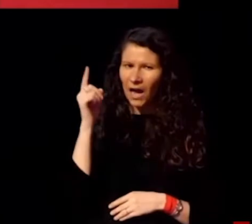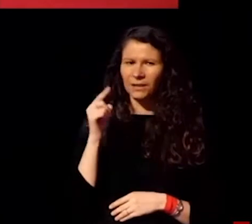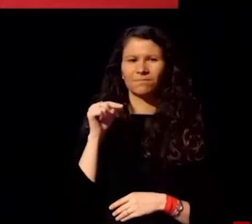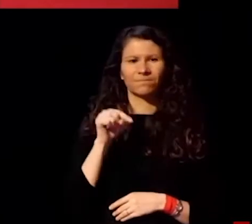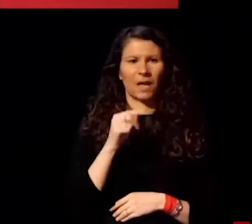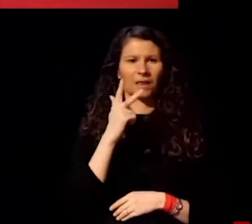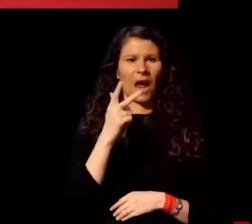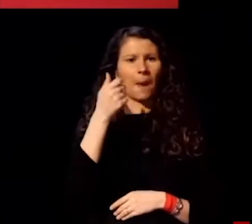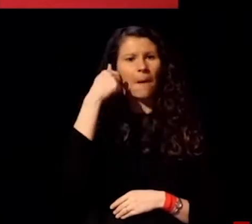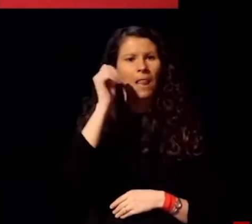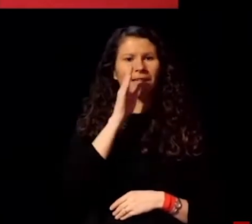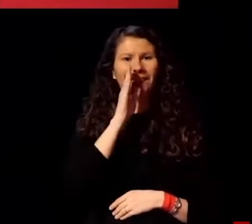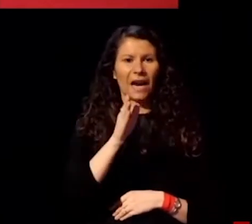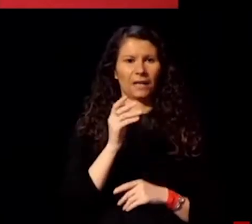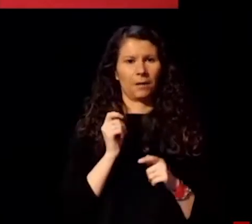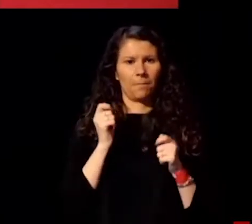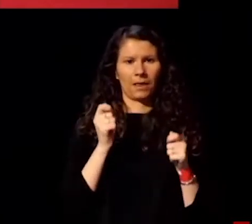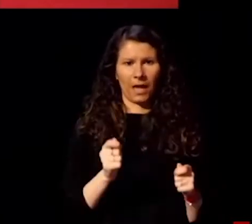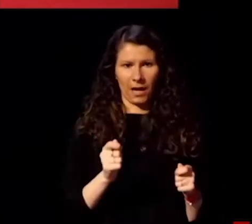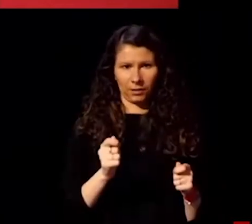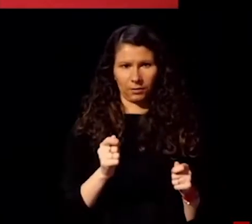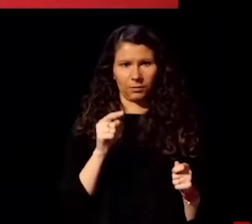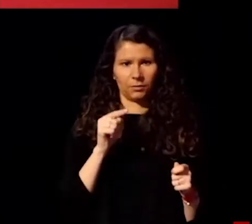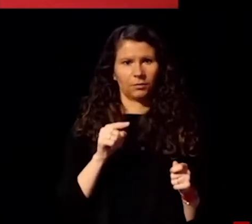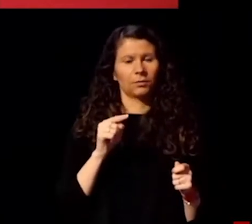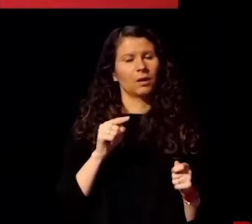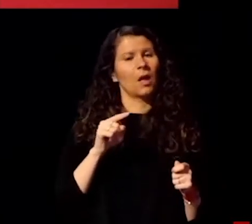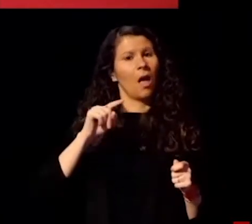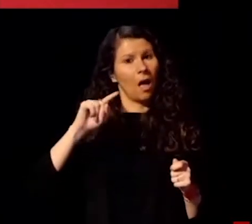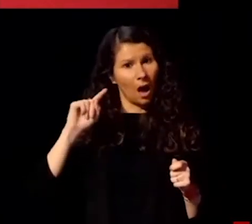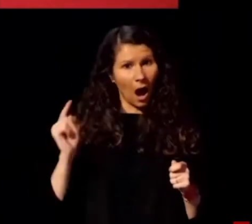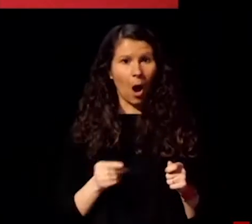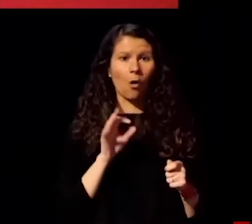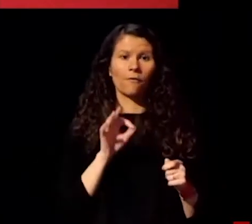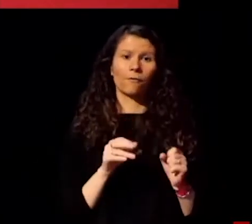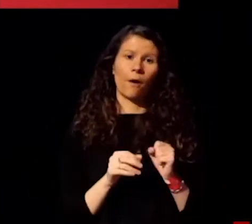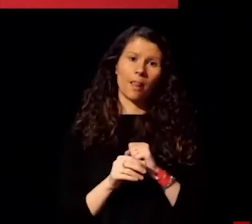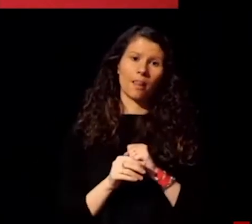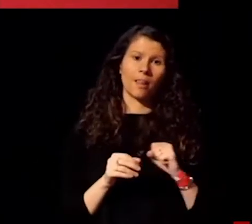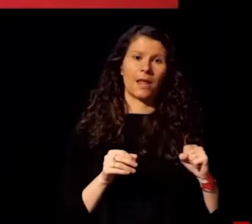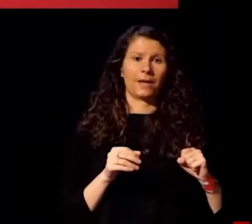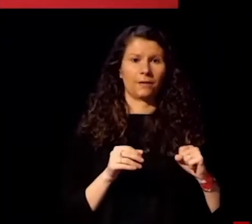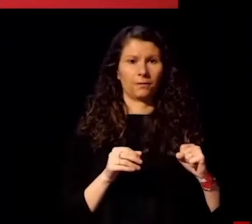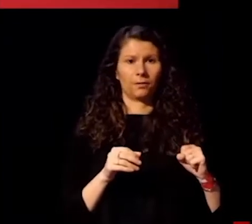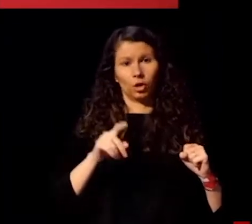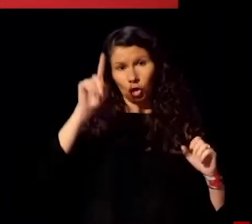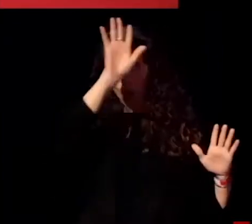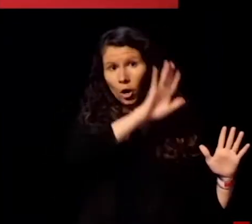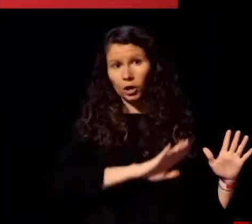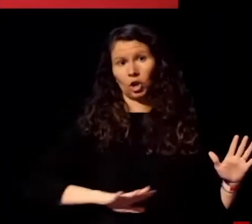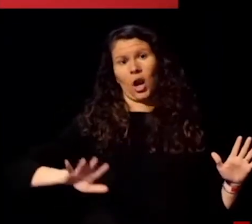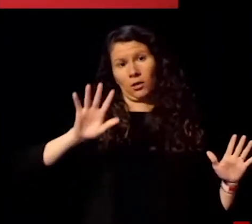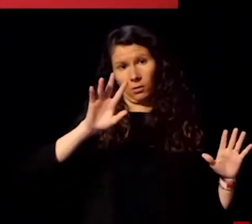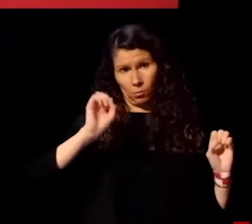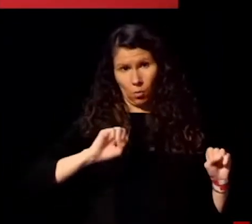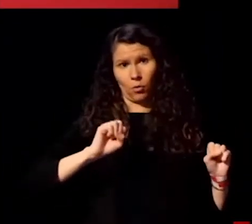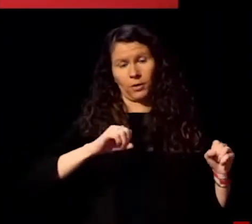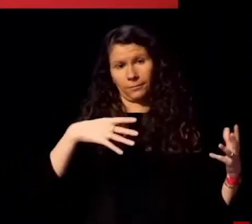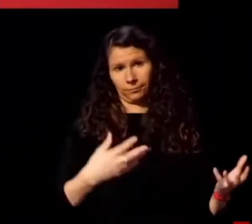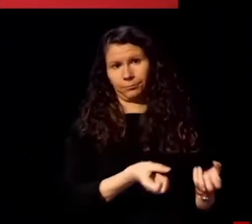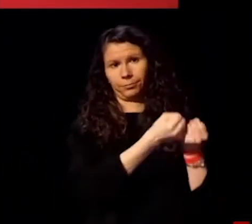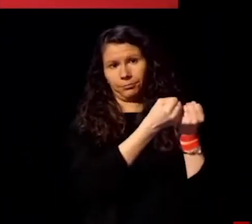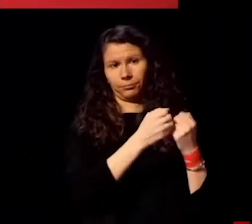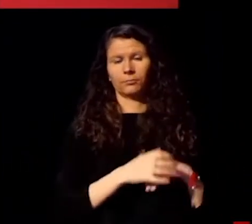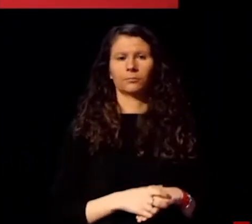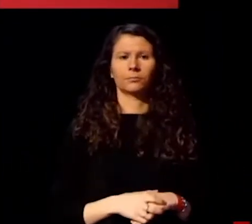direktmandate auch ein auffangnetz für die linke bundesweit sein können aber ich